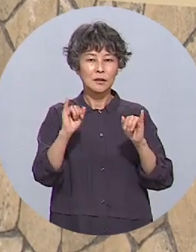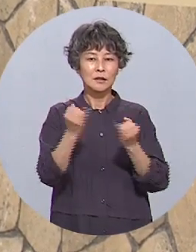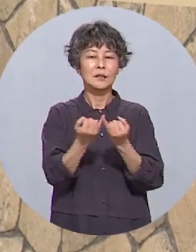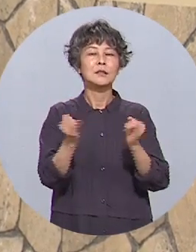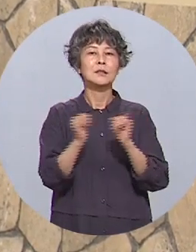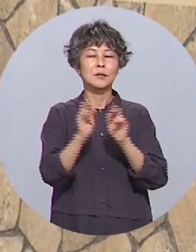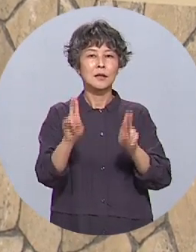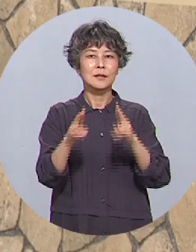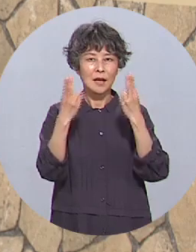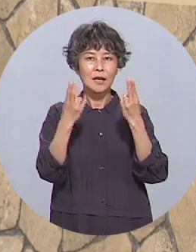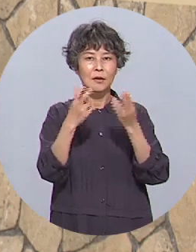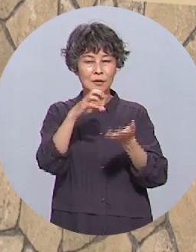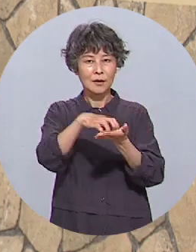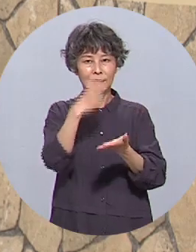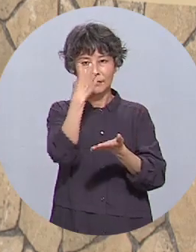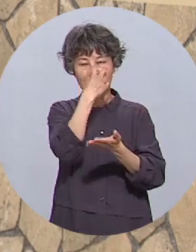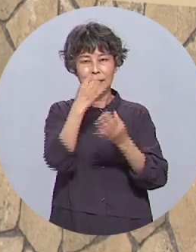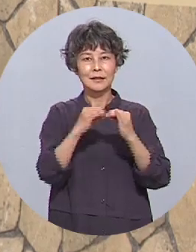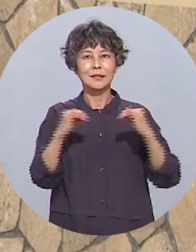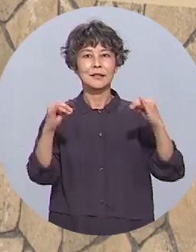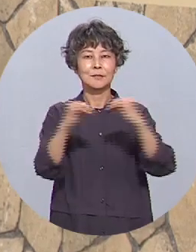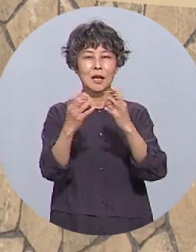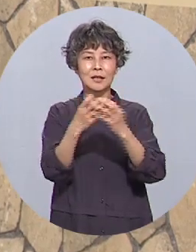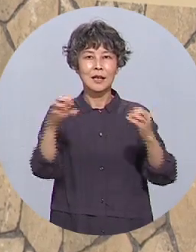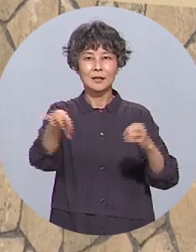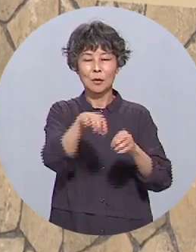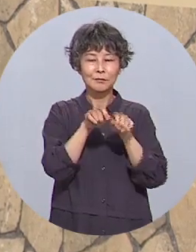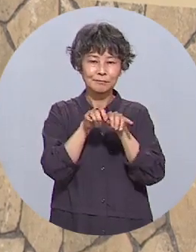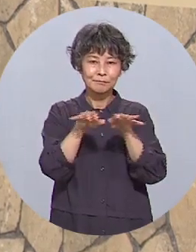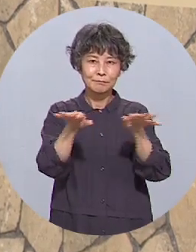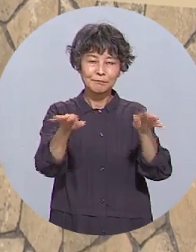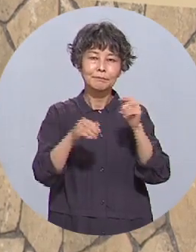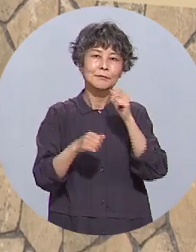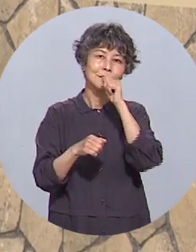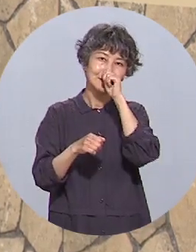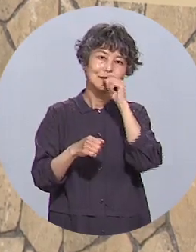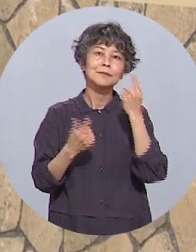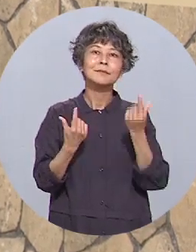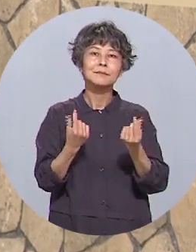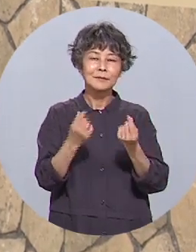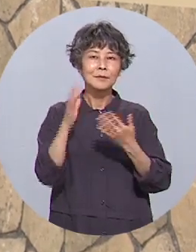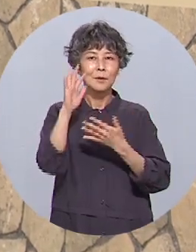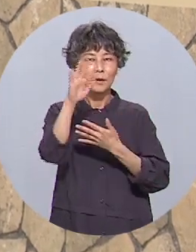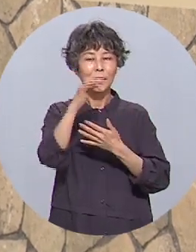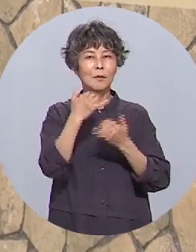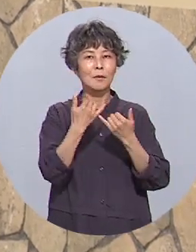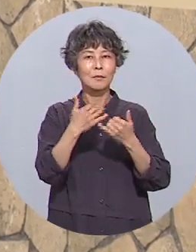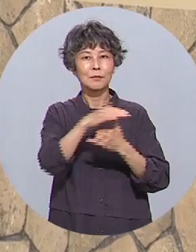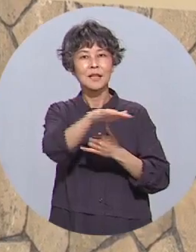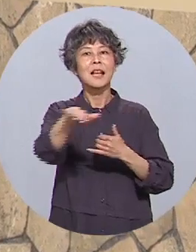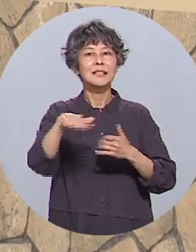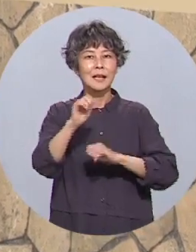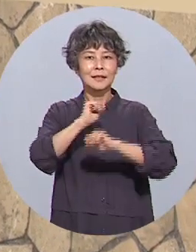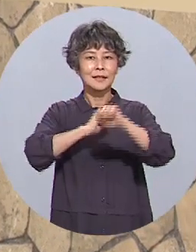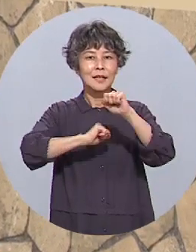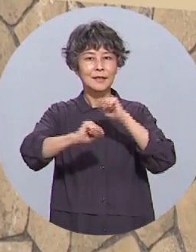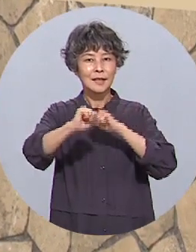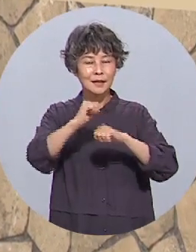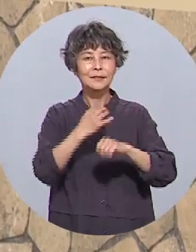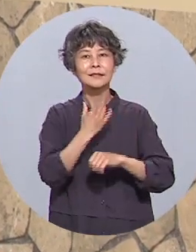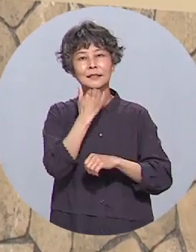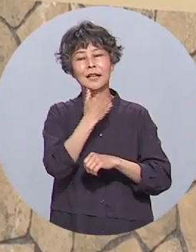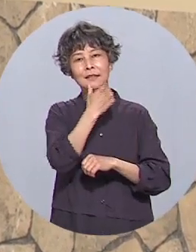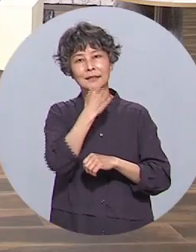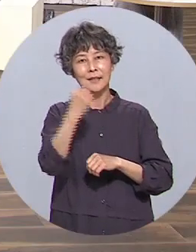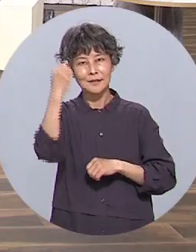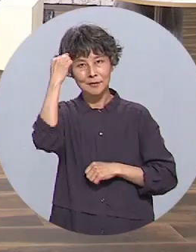動鑑識チーム、ね、これが全国にまた広がっていくといいですよね。これからも皆さんの期待、活躍に期待したいと思